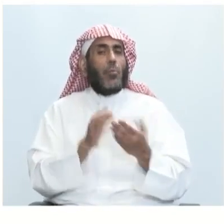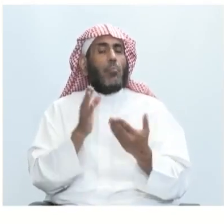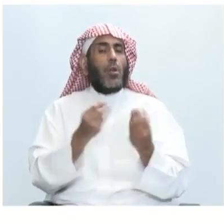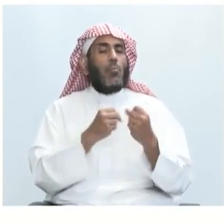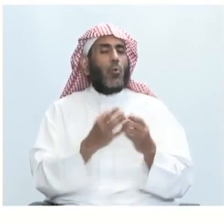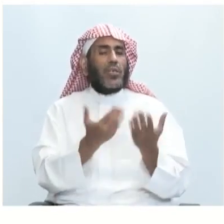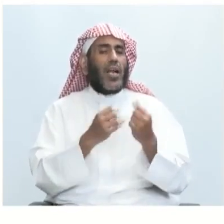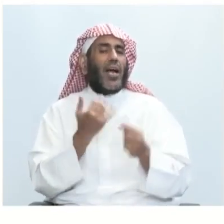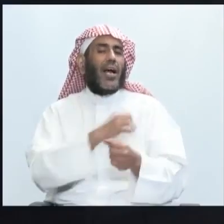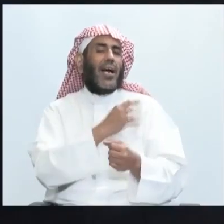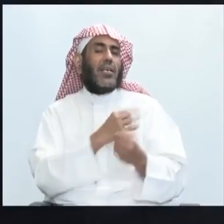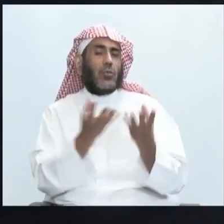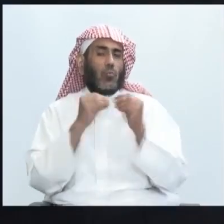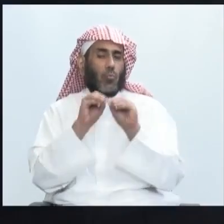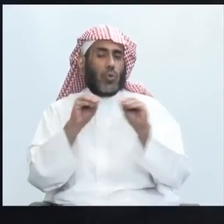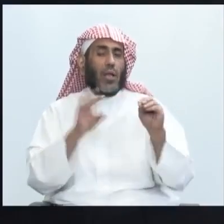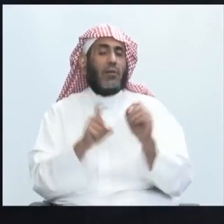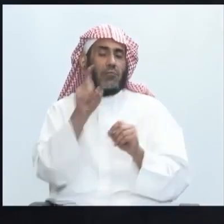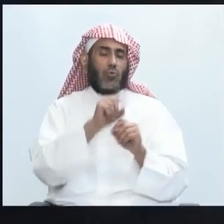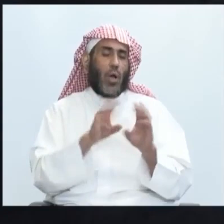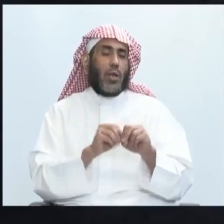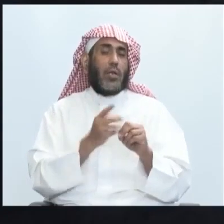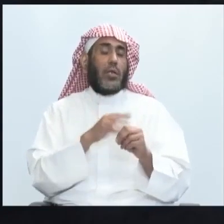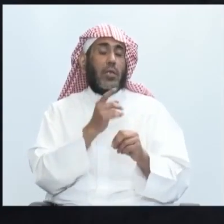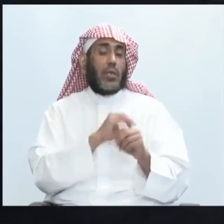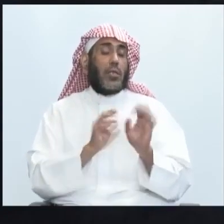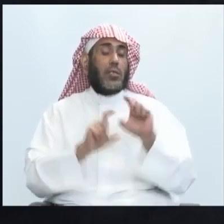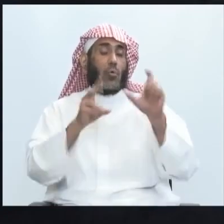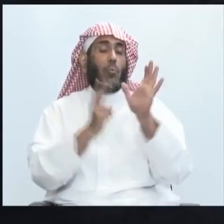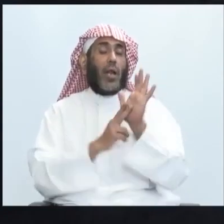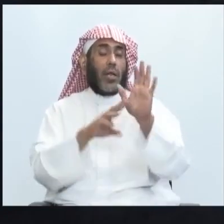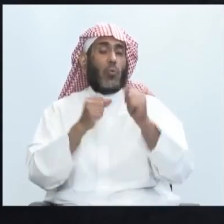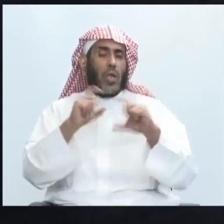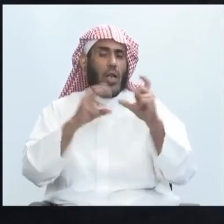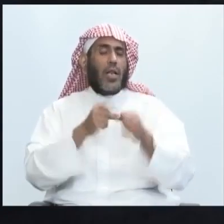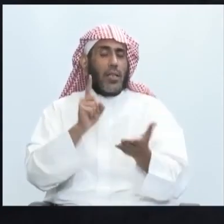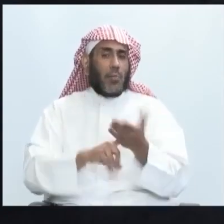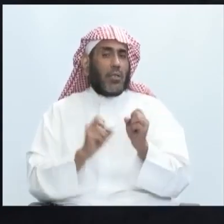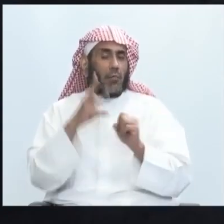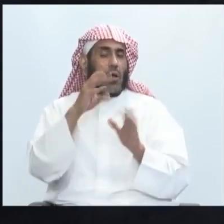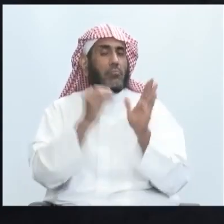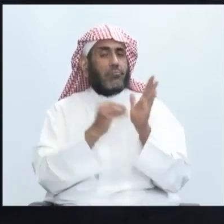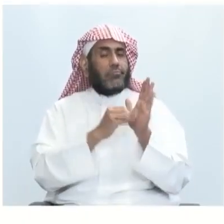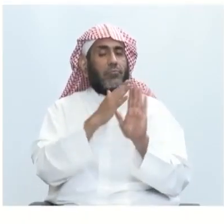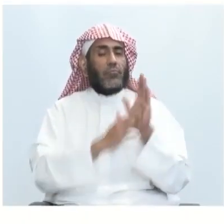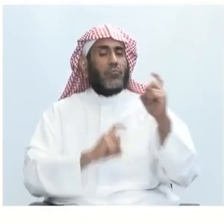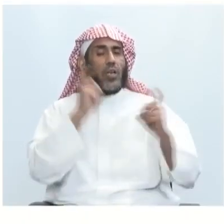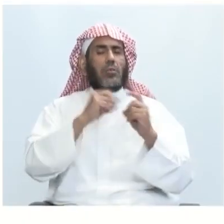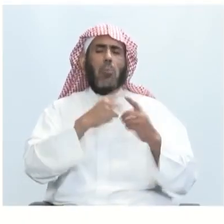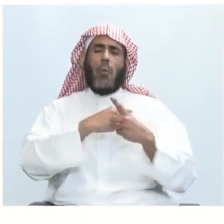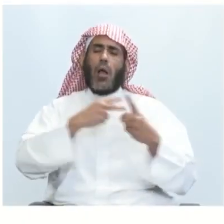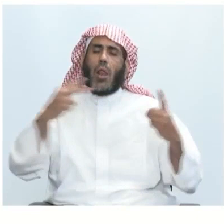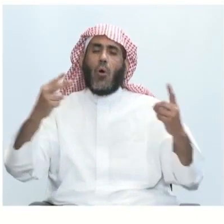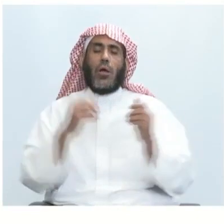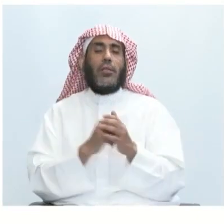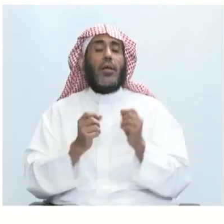المعطاه التي تكون معك في في في السؤال اذا نحتاج ل الادله والبراهين والحجج لاثبات الافكار المطروحه للنقاش مهما كان نوع